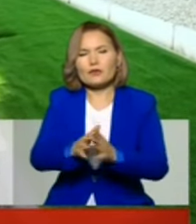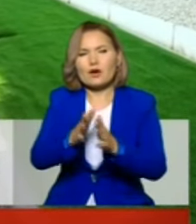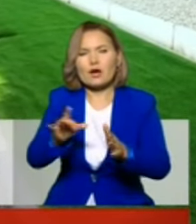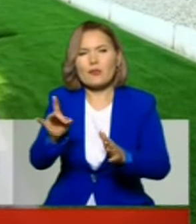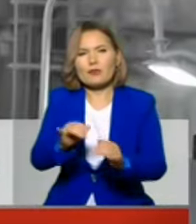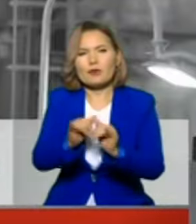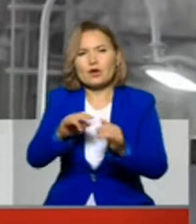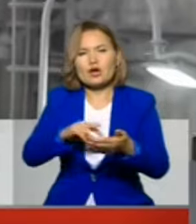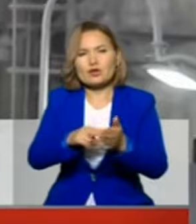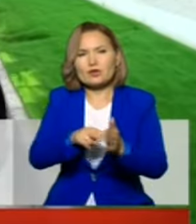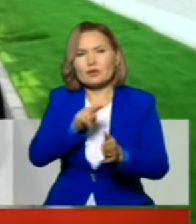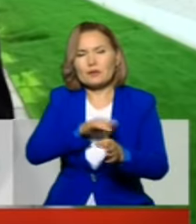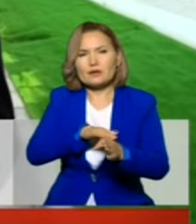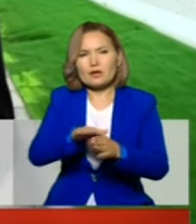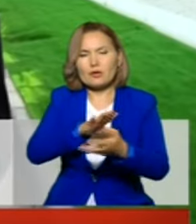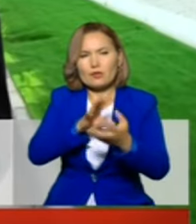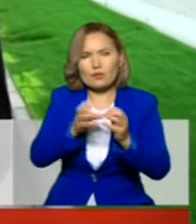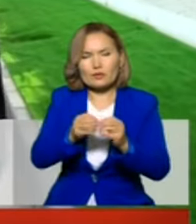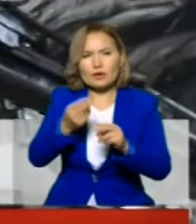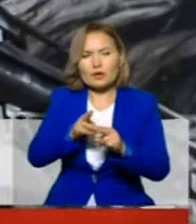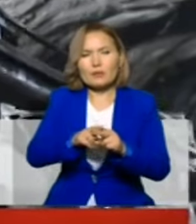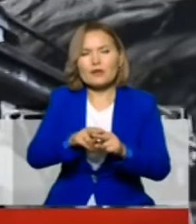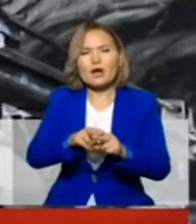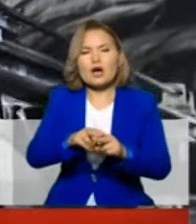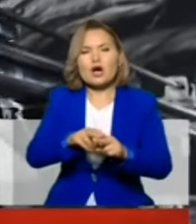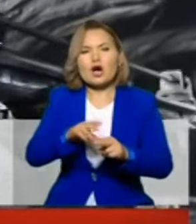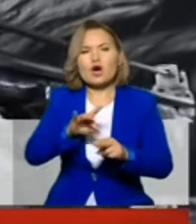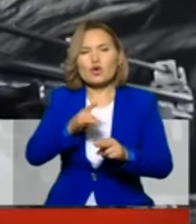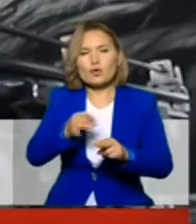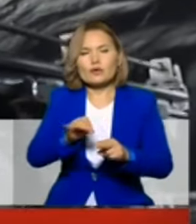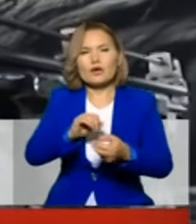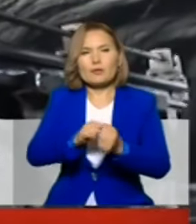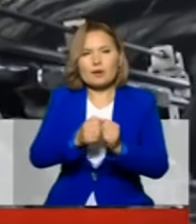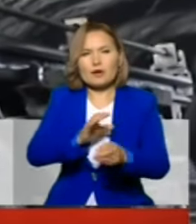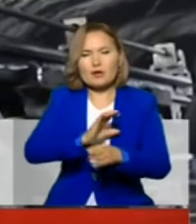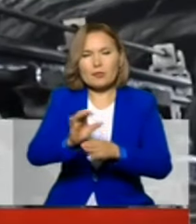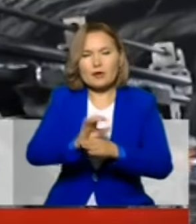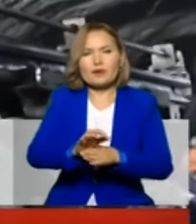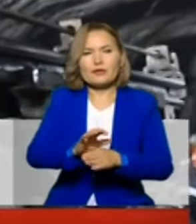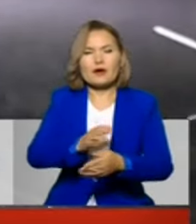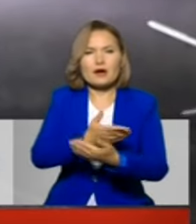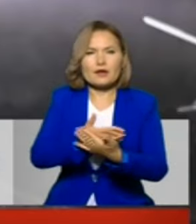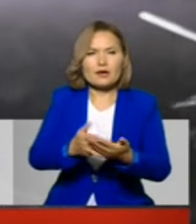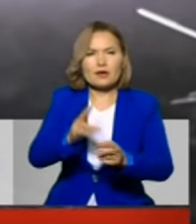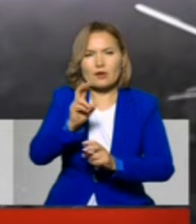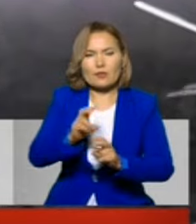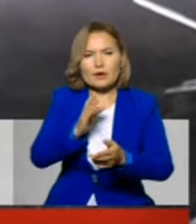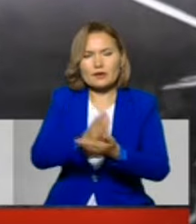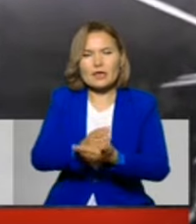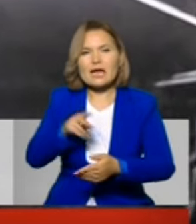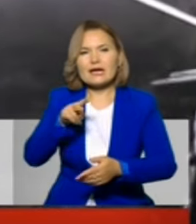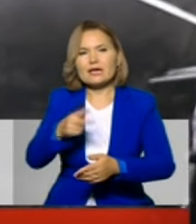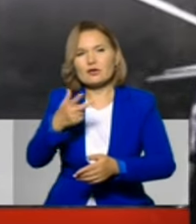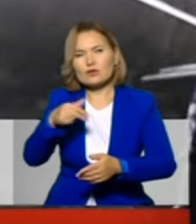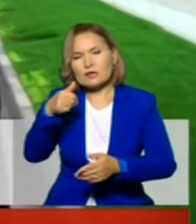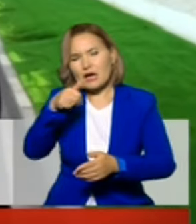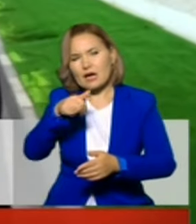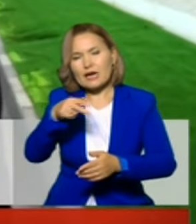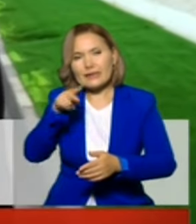жұмыс істейміз. Бұл жыланды руднигінің құрамында негізі 5 шақты болады. Бұл 2036